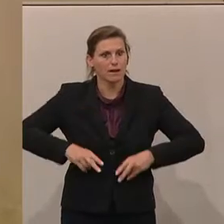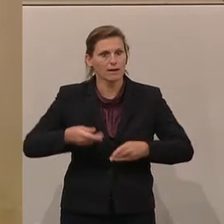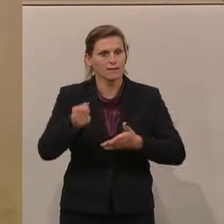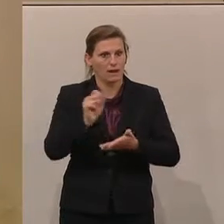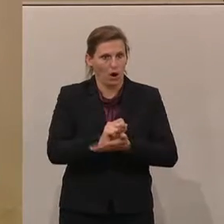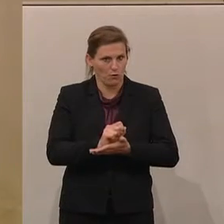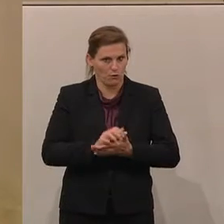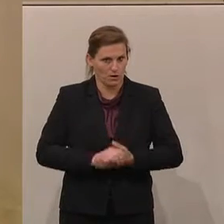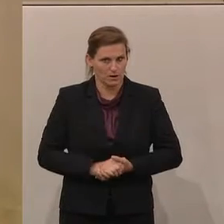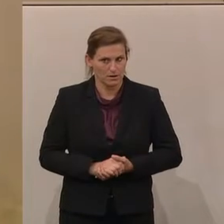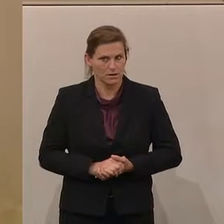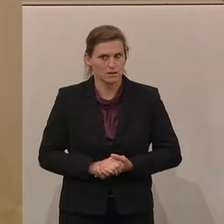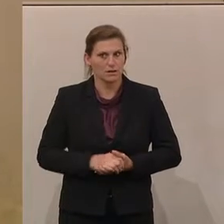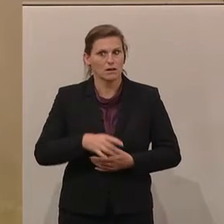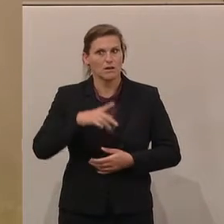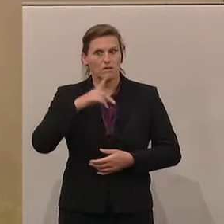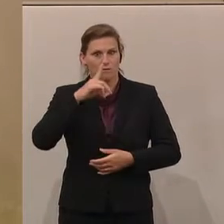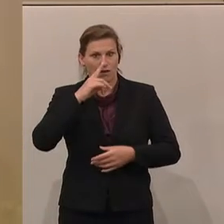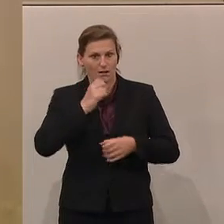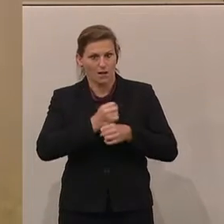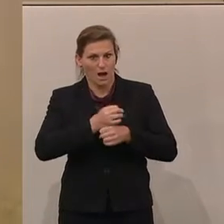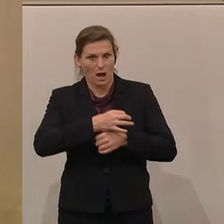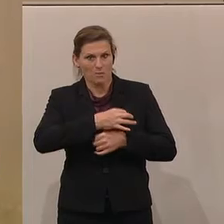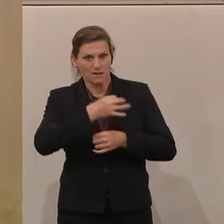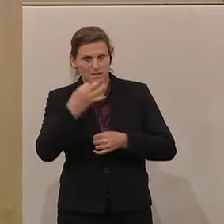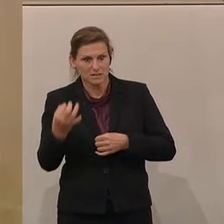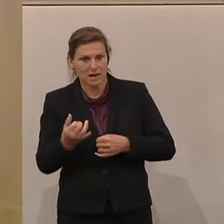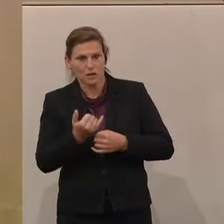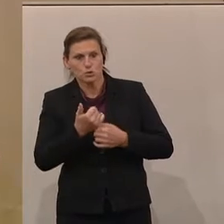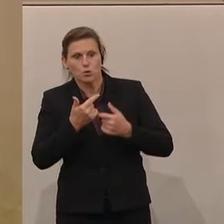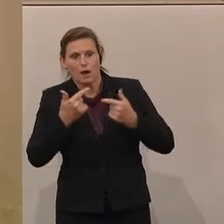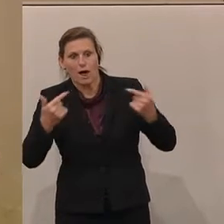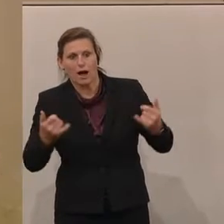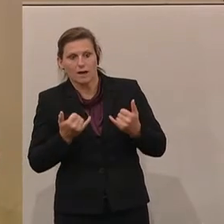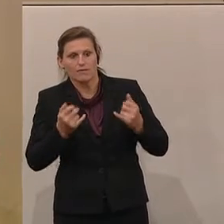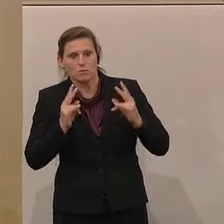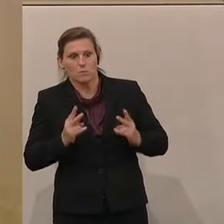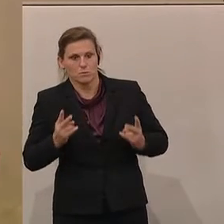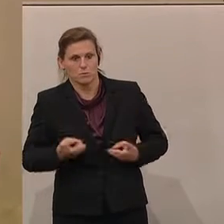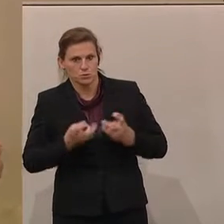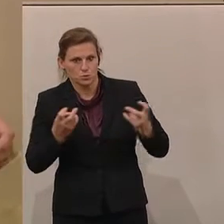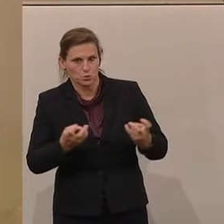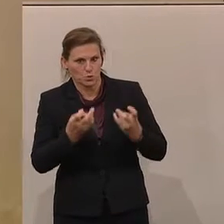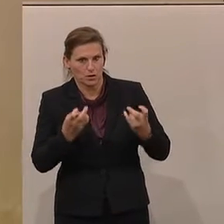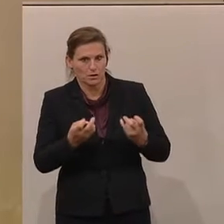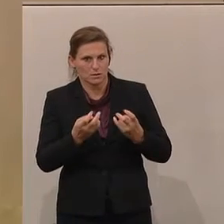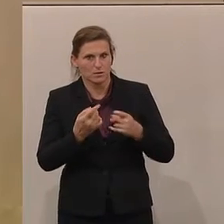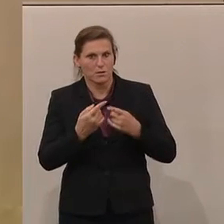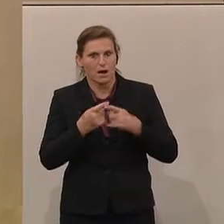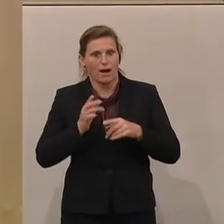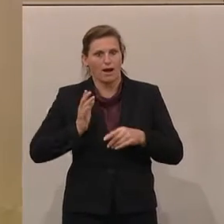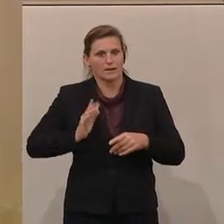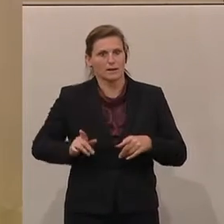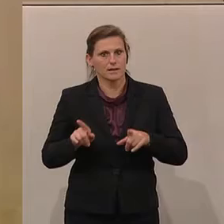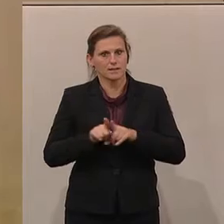Käufer, wenn er den Arbeitstag so lange als möglich sucht. Andererseits schließt